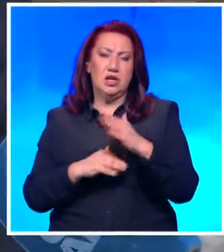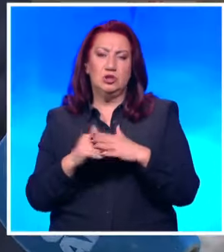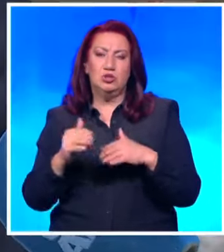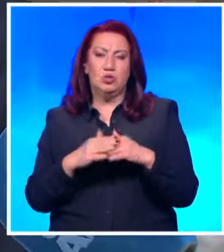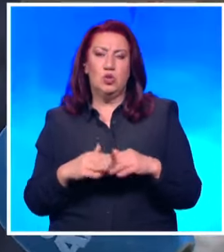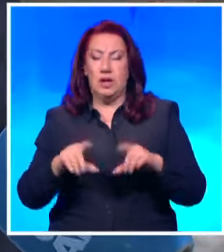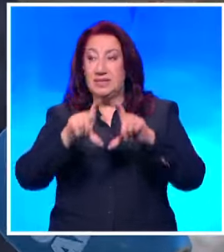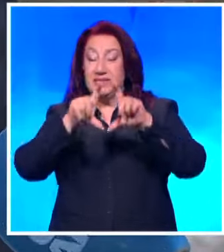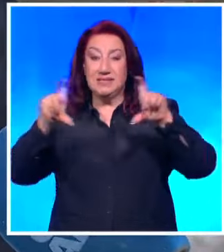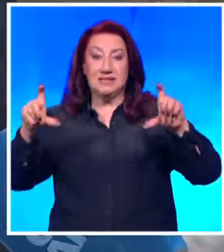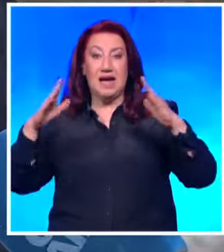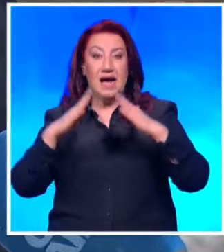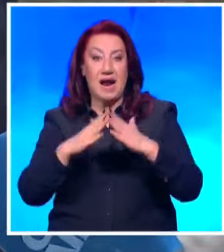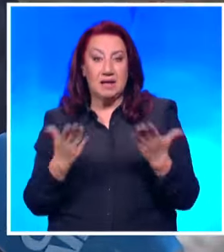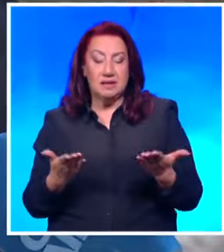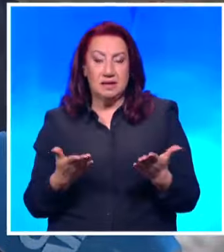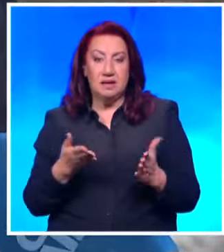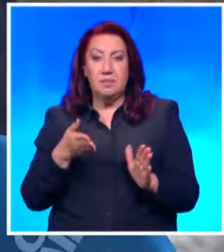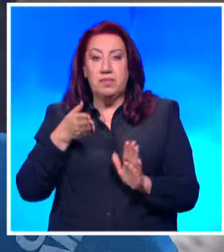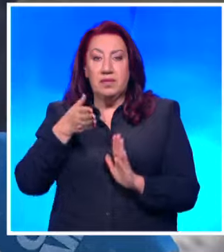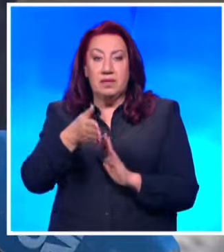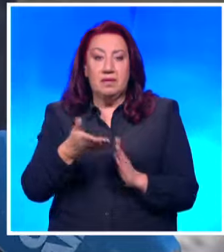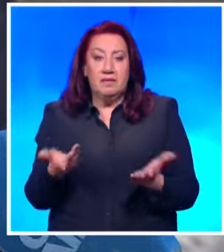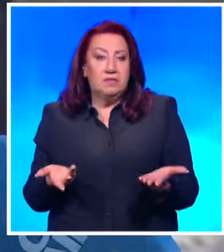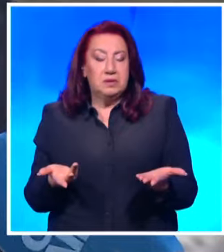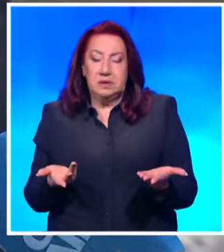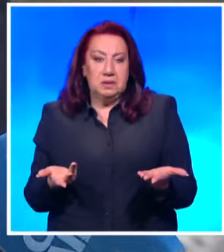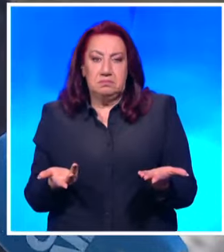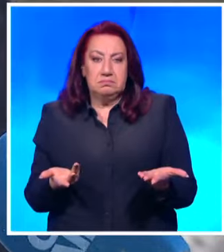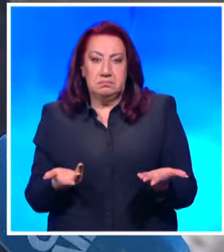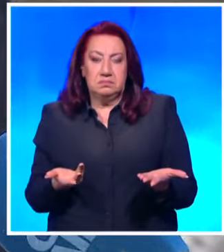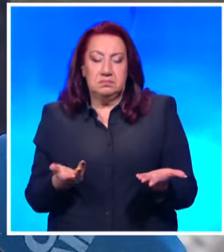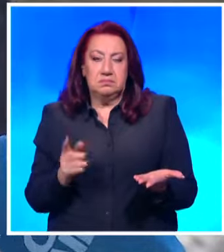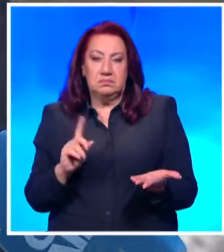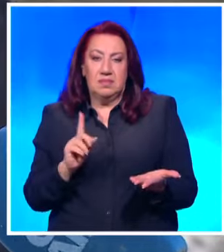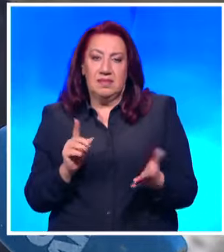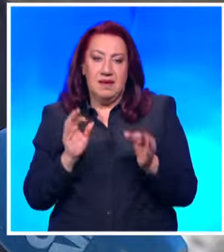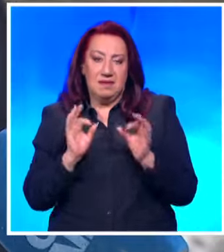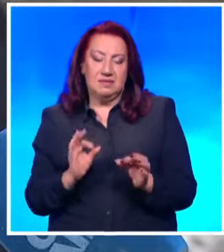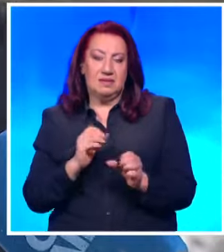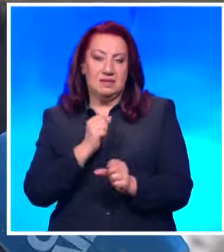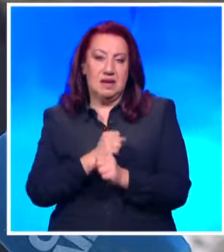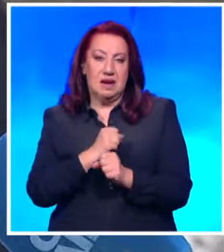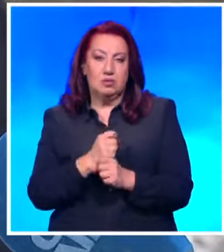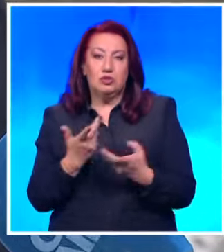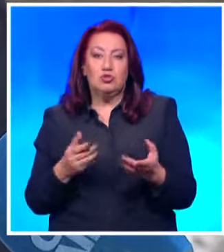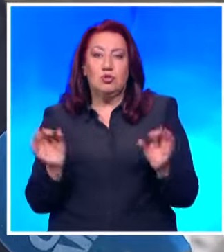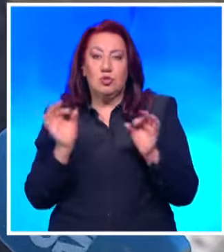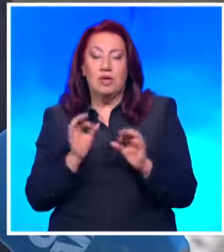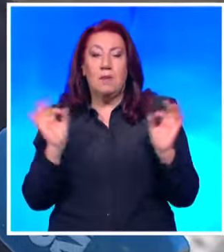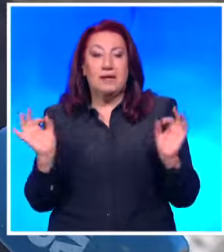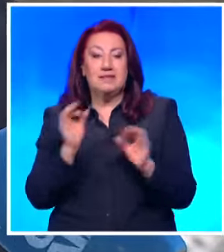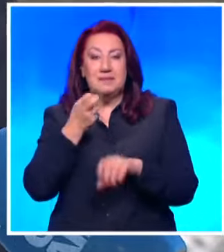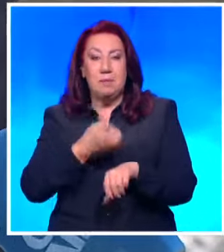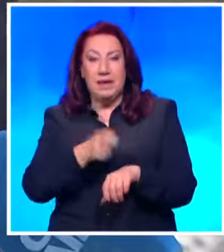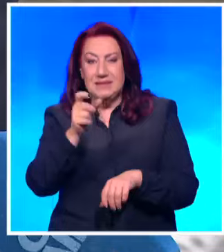в които ще се напълнат с нещо, което няма да е истинска работа, защото няма специалисти, няма сестри и